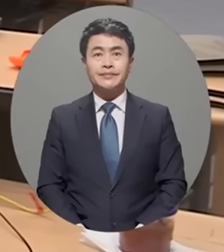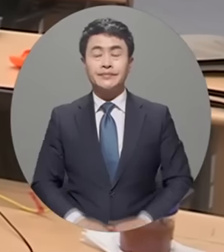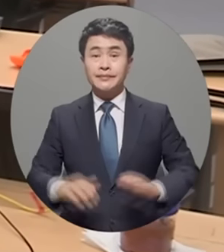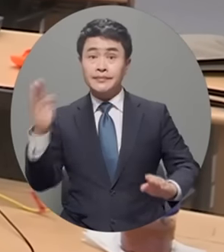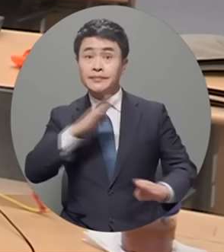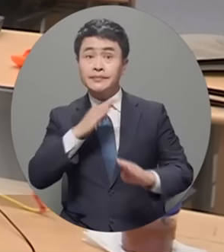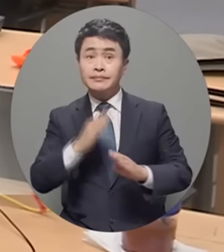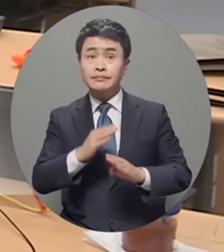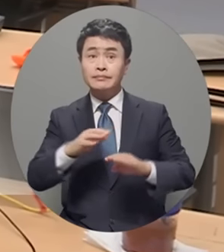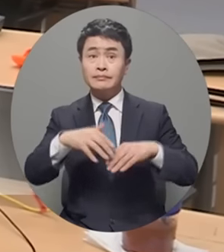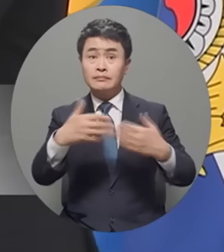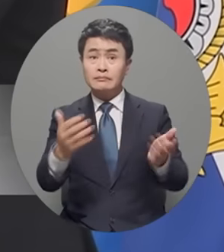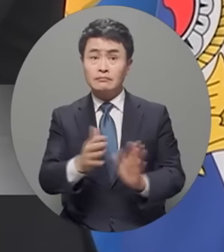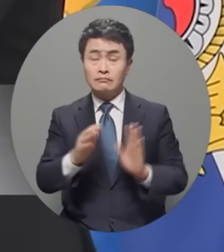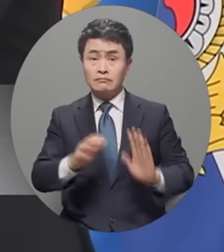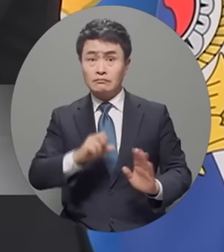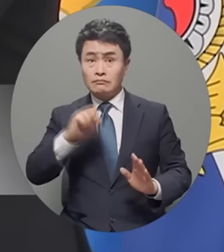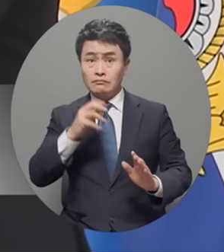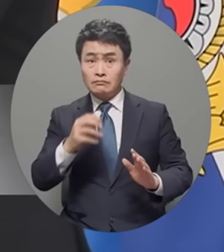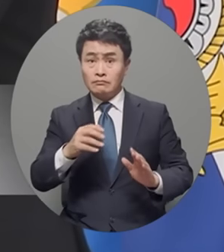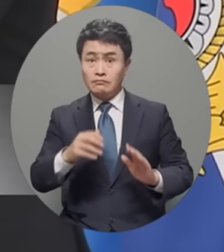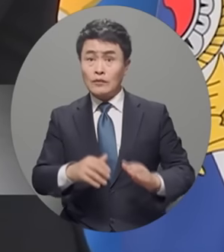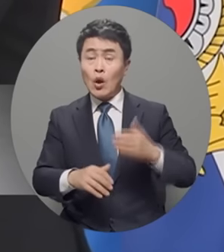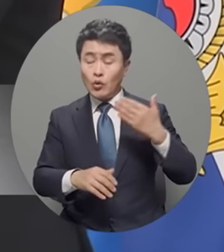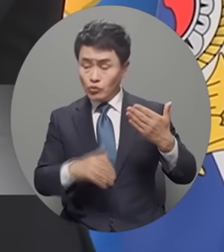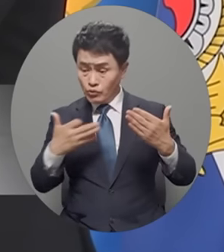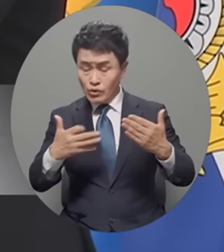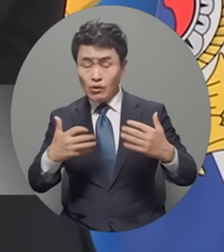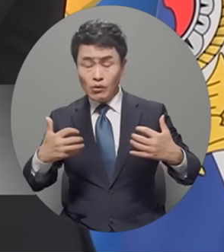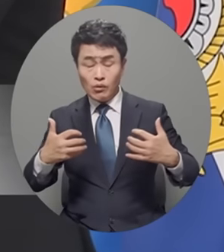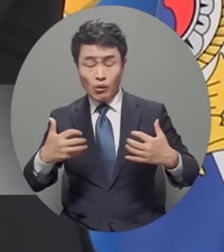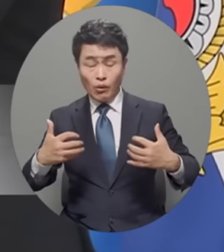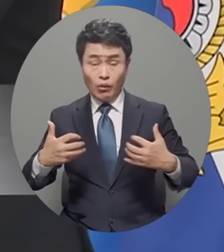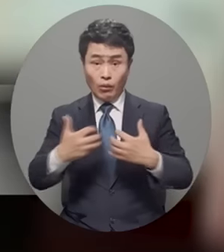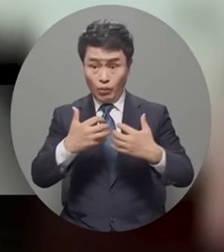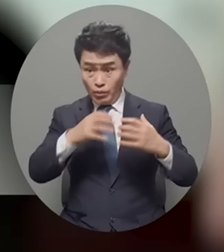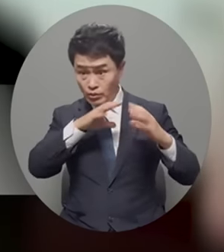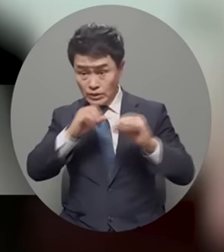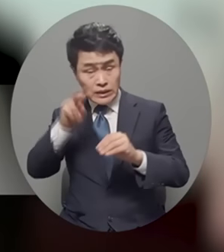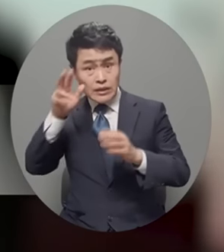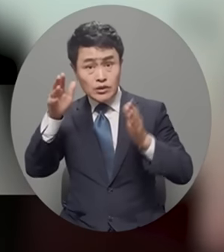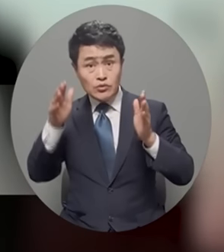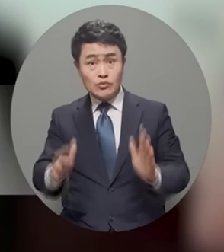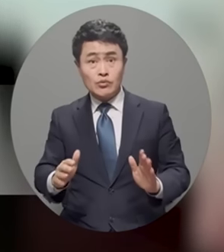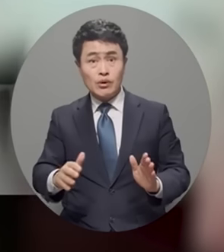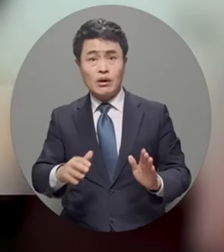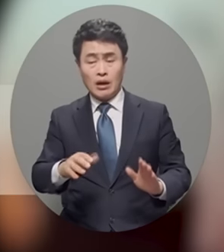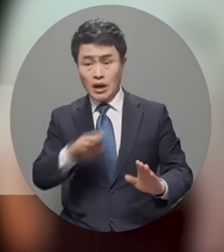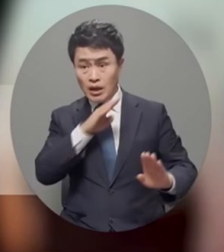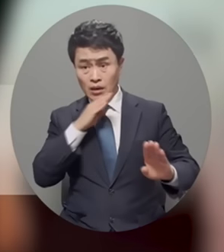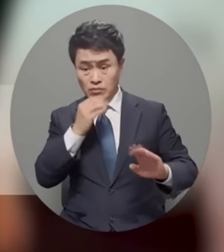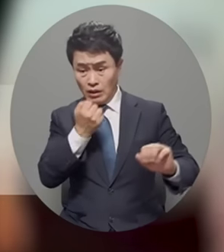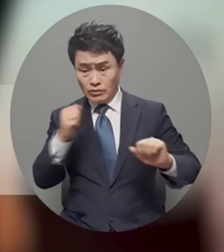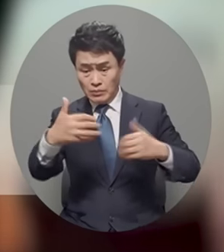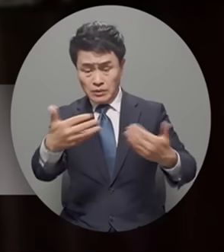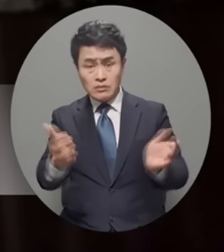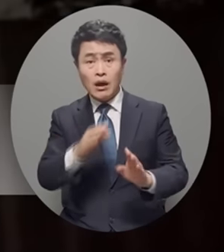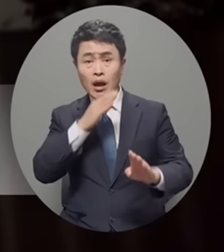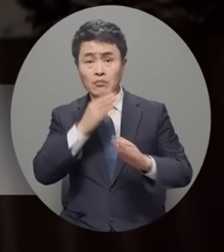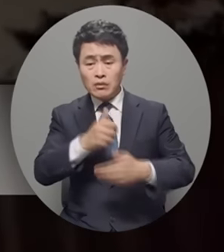남북의 우발적 충돌을 막으려는 9.19 군사합의 효력정지 불과 이틀 뒤. 한 탈북민 단체는